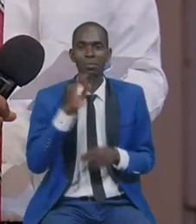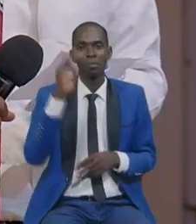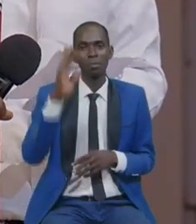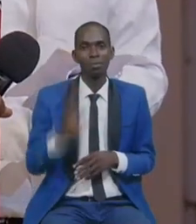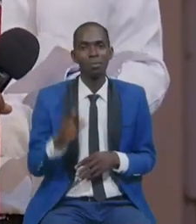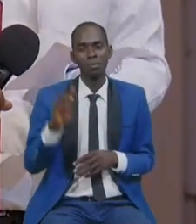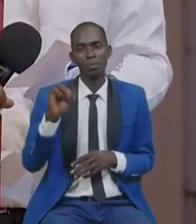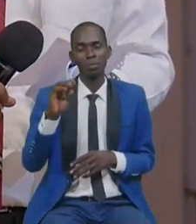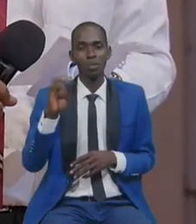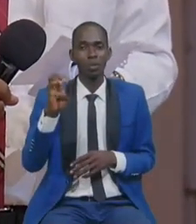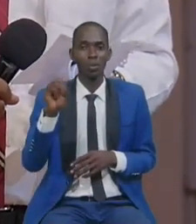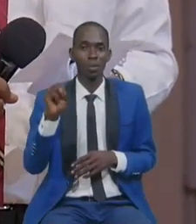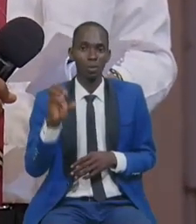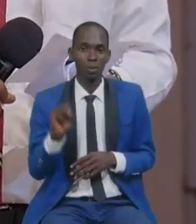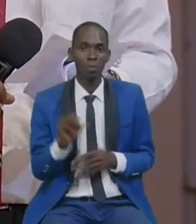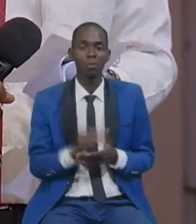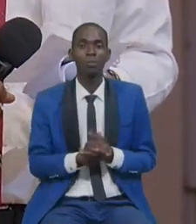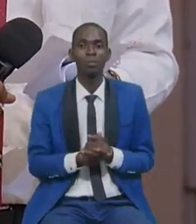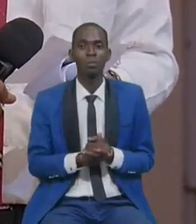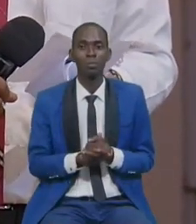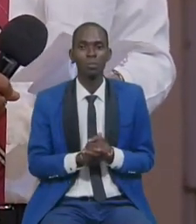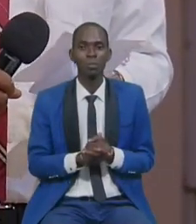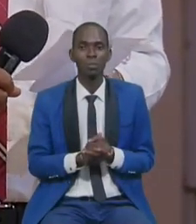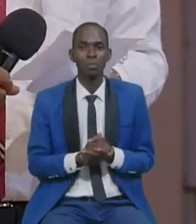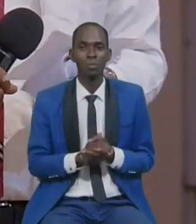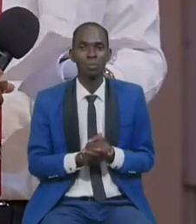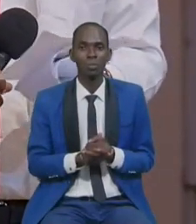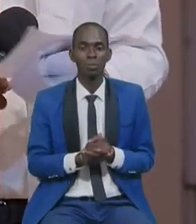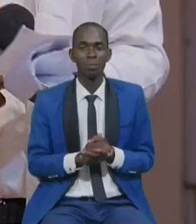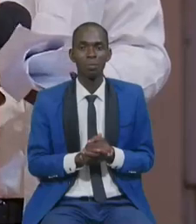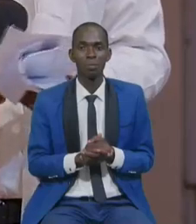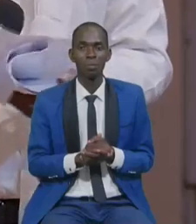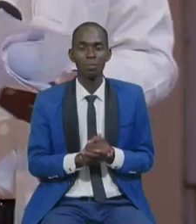Waloudi. Église Ebira. Au Chaudi.